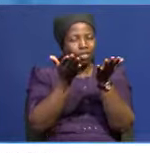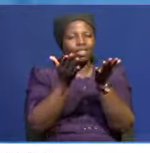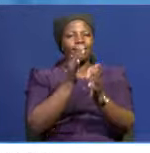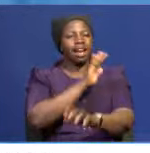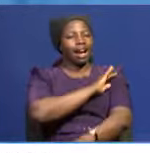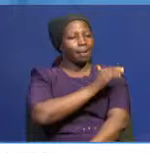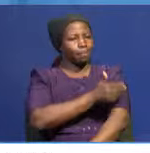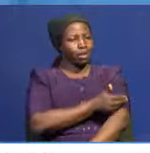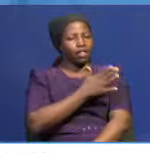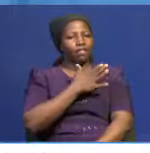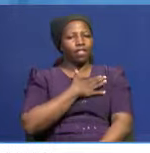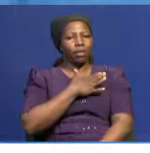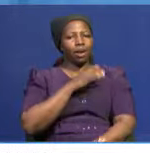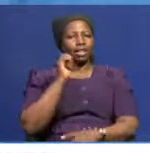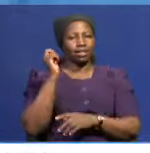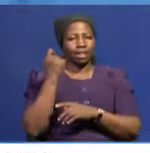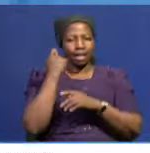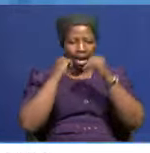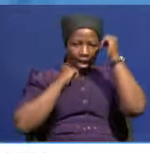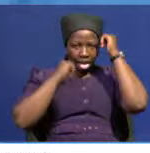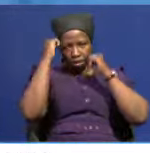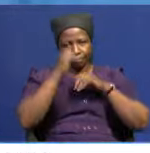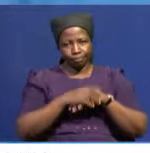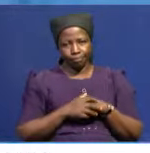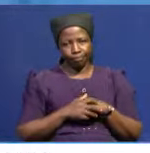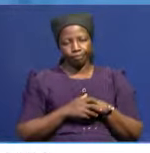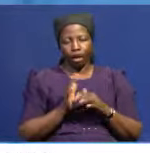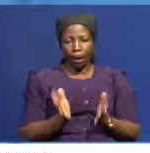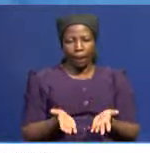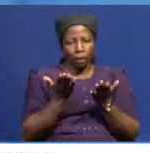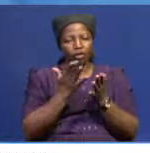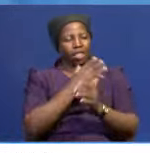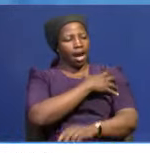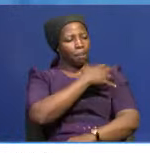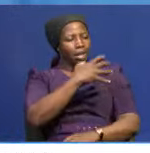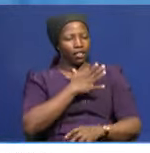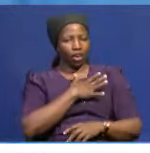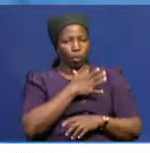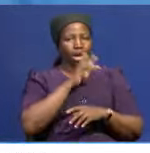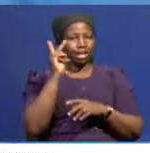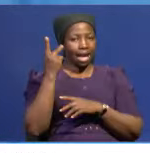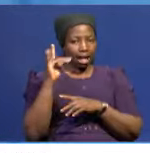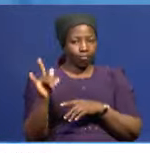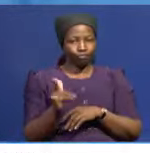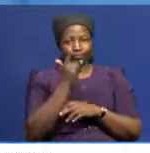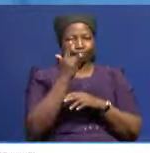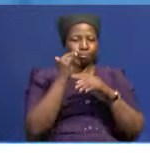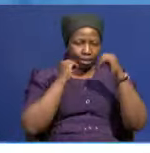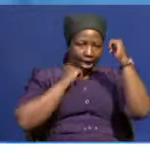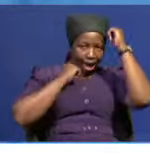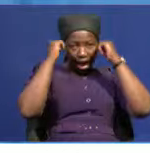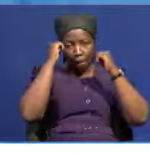capabilities of our Kenya Air Force, but to also support our civilian